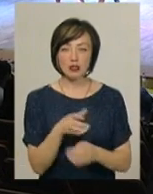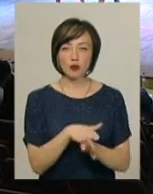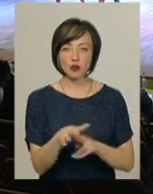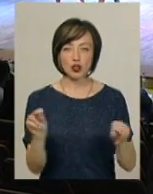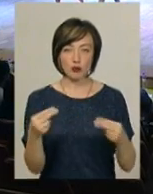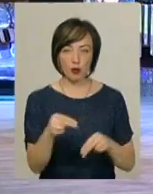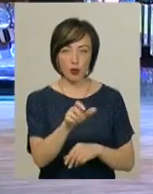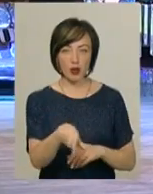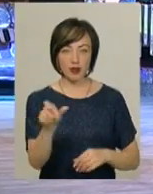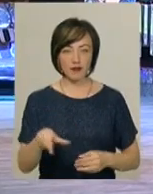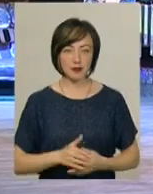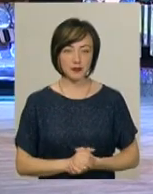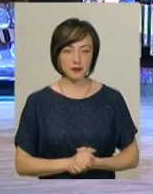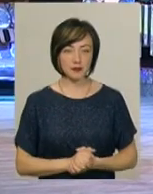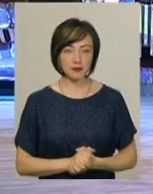абсолютних чемпіонів.